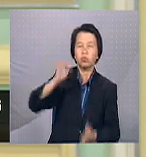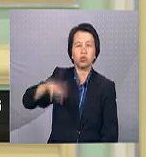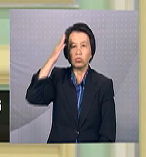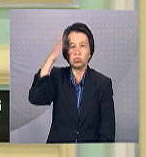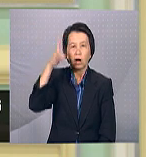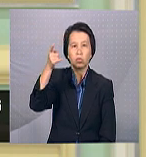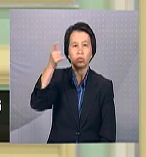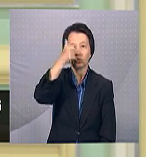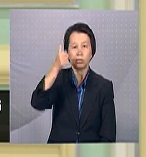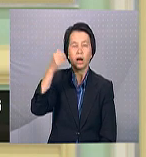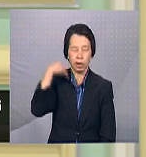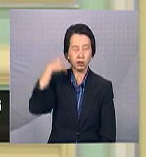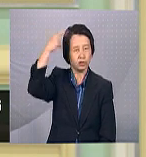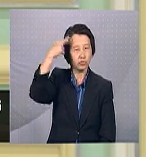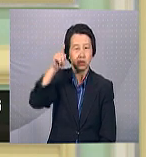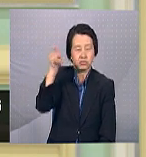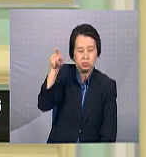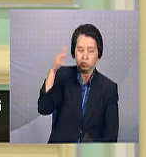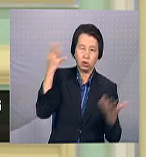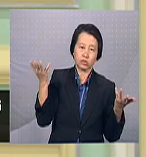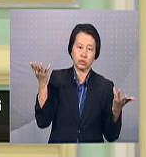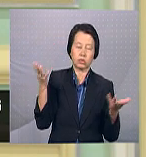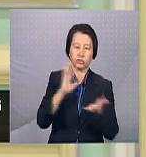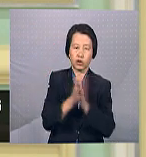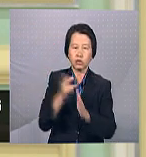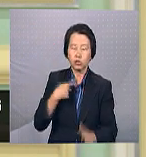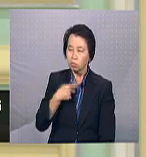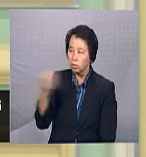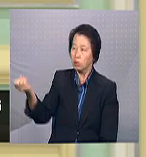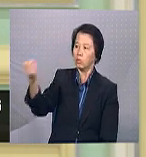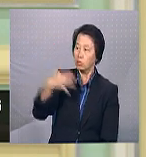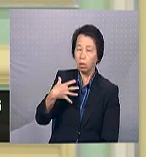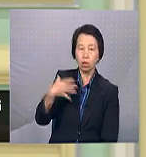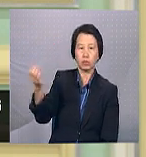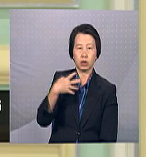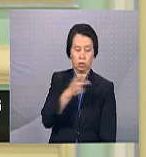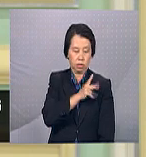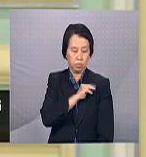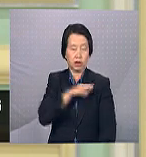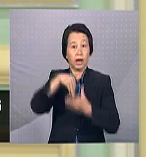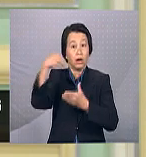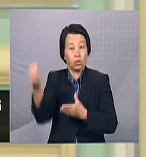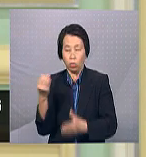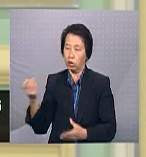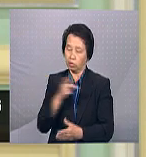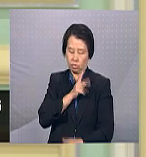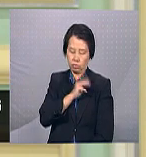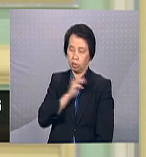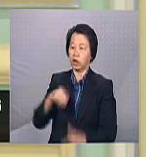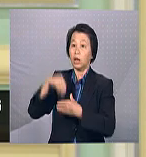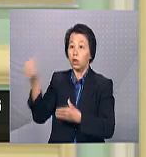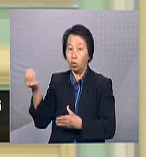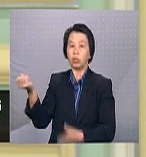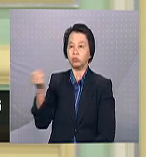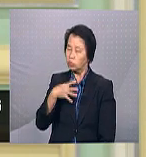kerana sebab-sebab tertentu. Jadi kita dimaklumkan oleh Kementerian Luar hari ini bahawa Kementerian Luar